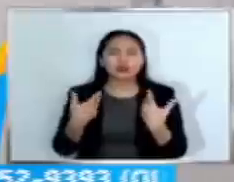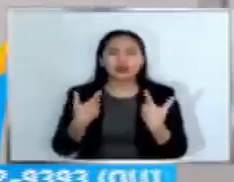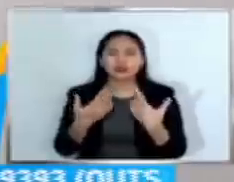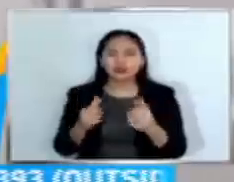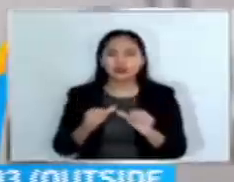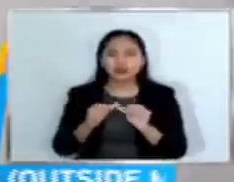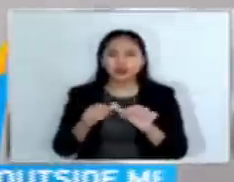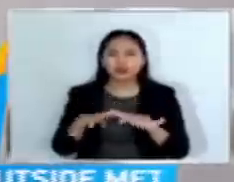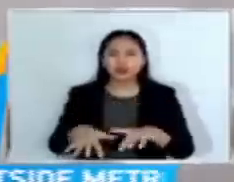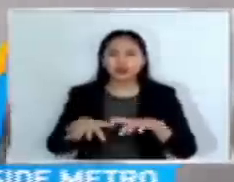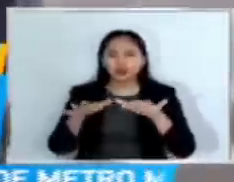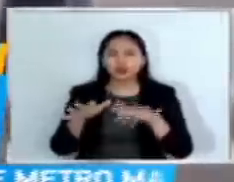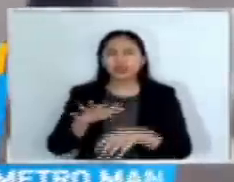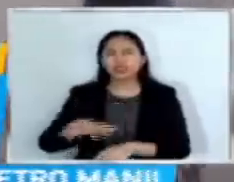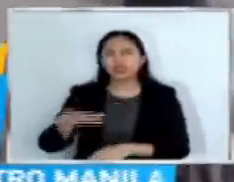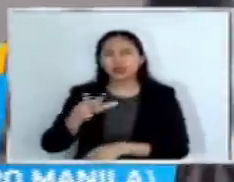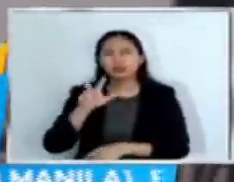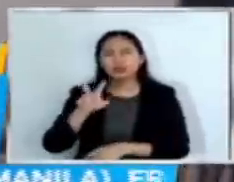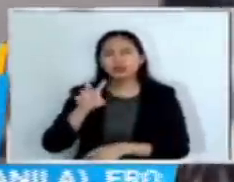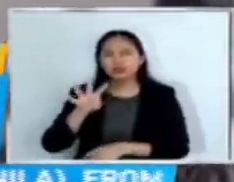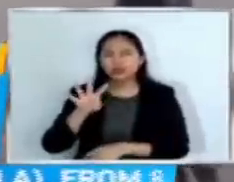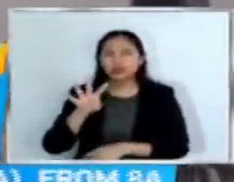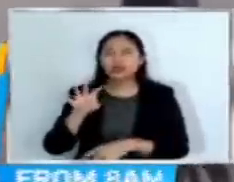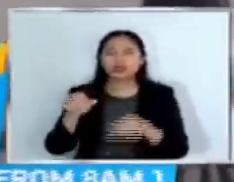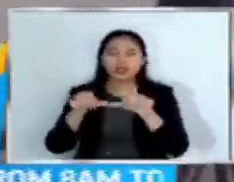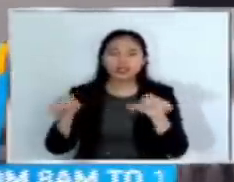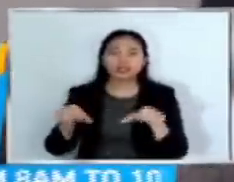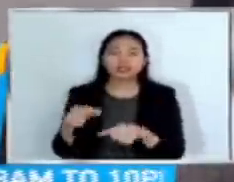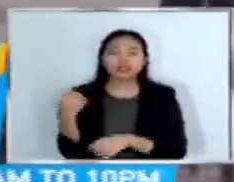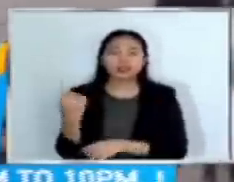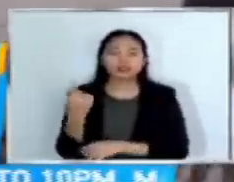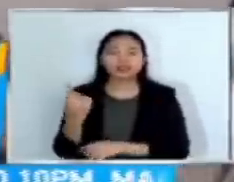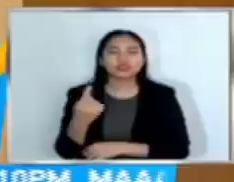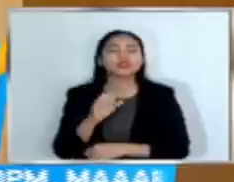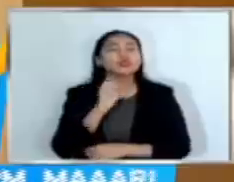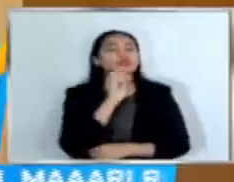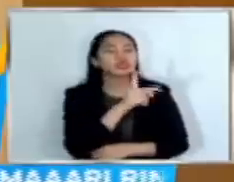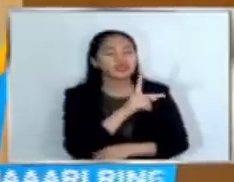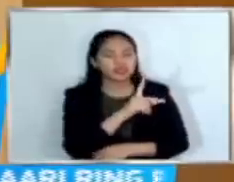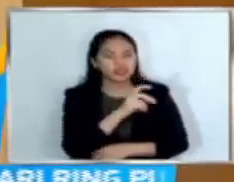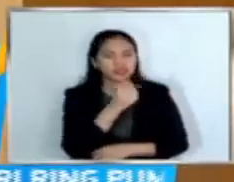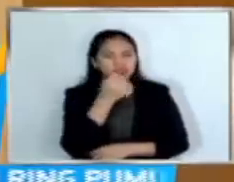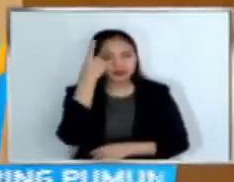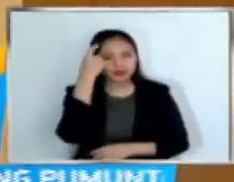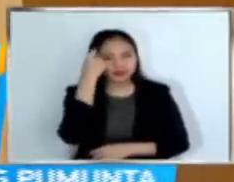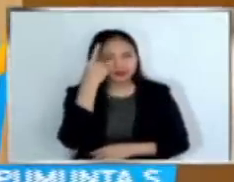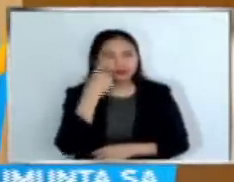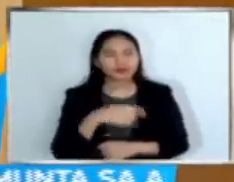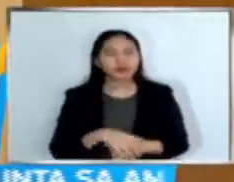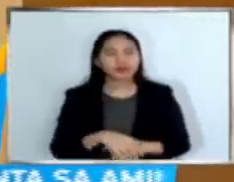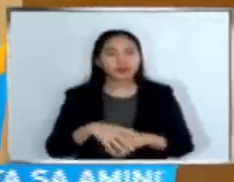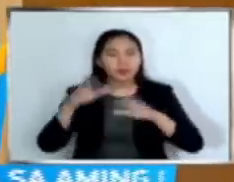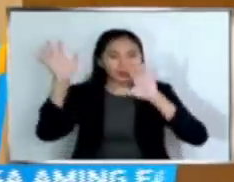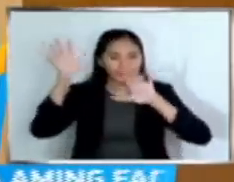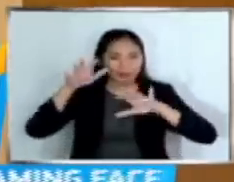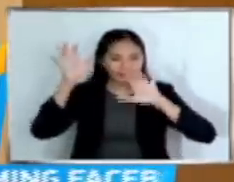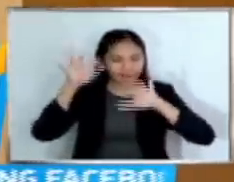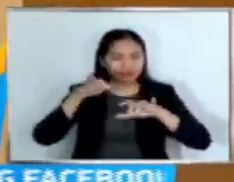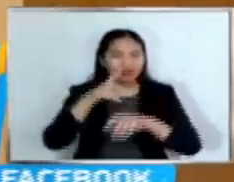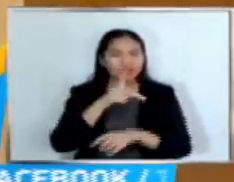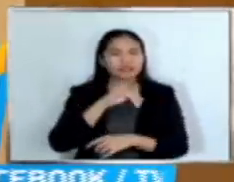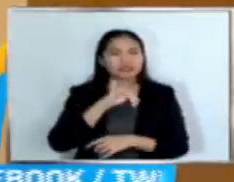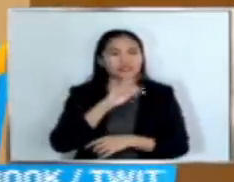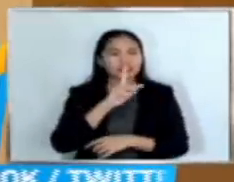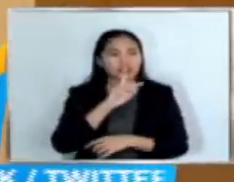24 areas na lang. I see. Yung bagyong Kiko, paparating din, I mean, nandito, pero ano ho